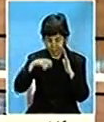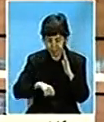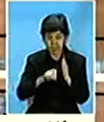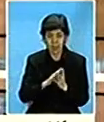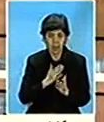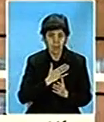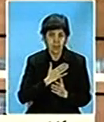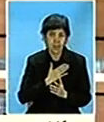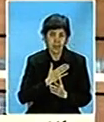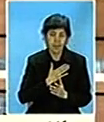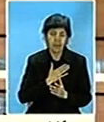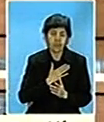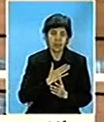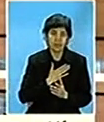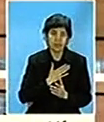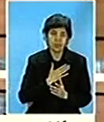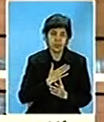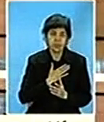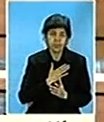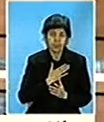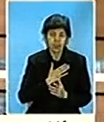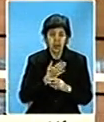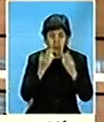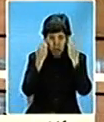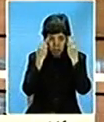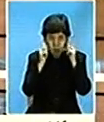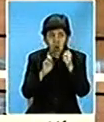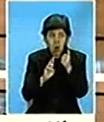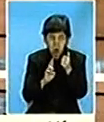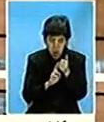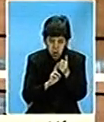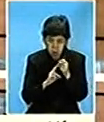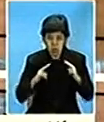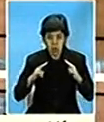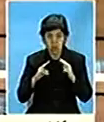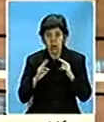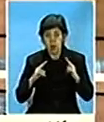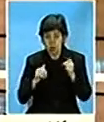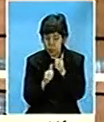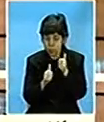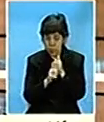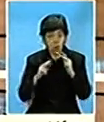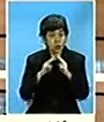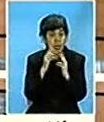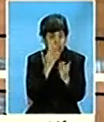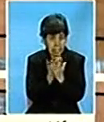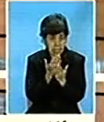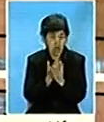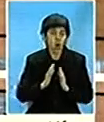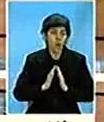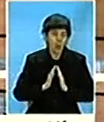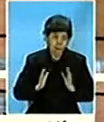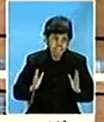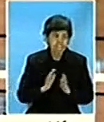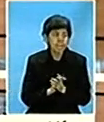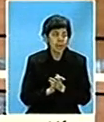ก่อนอื่นนั้นขอบคุณท่านรองนายกและรัฐมนตรีกระทรวงการคลังและรัฐมนตรีช่วยได้กรุณาได้ให้เกียรตินั่งฟังพ